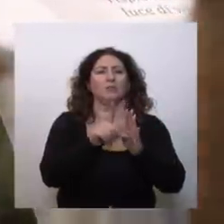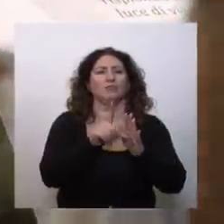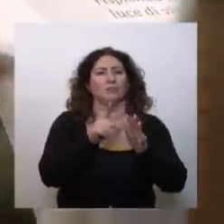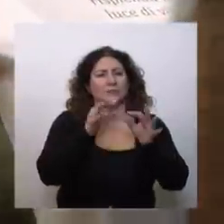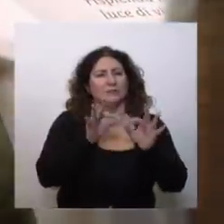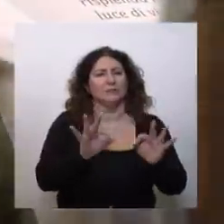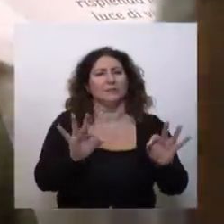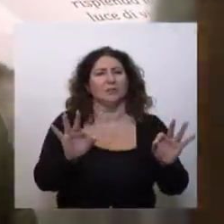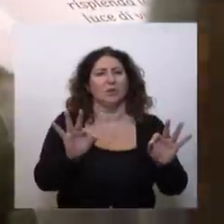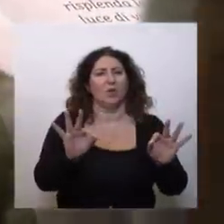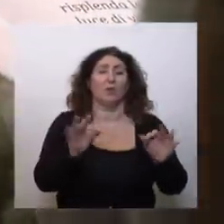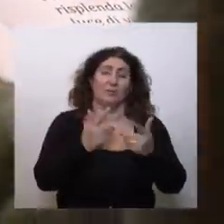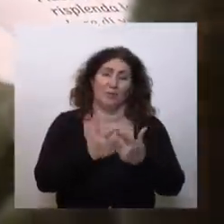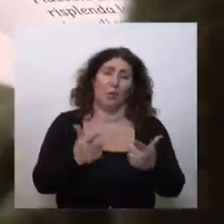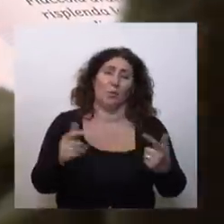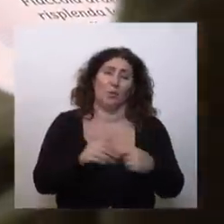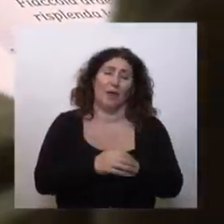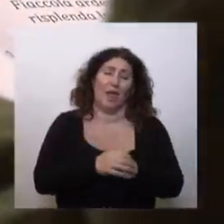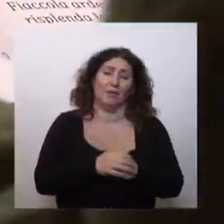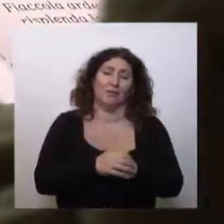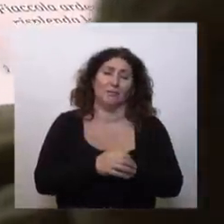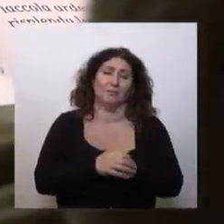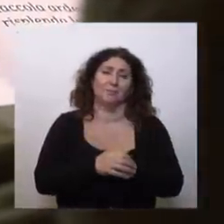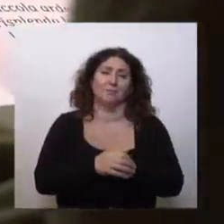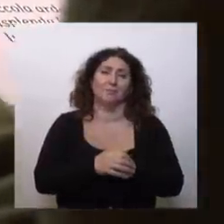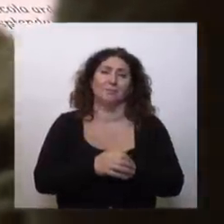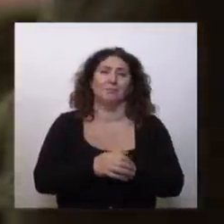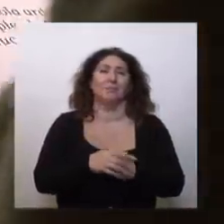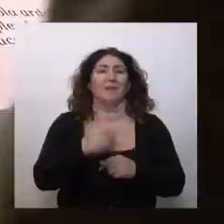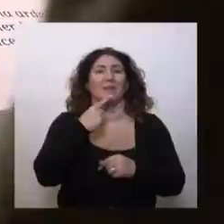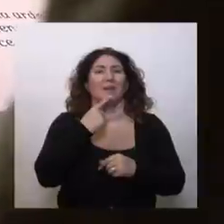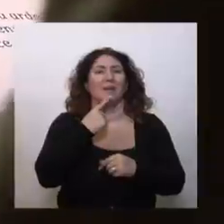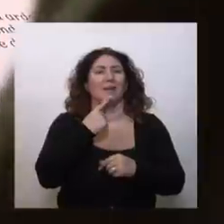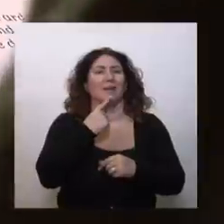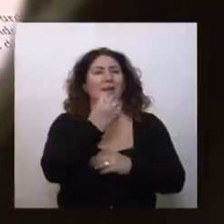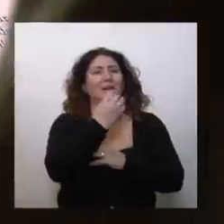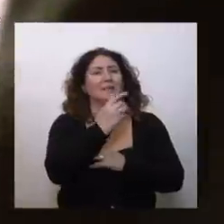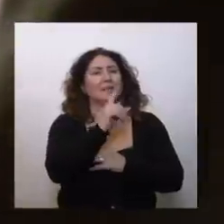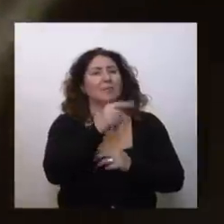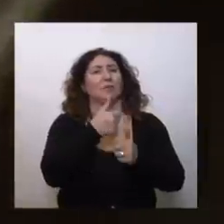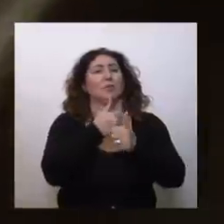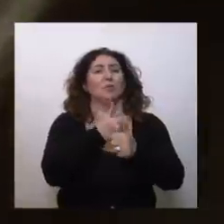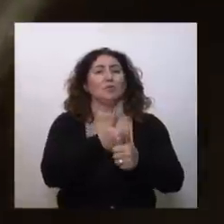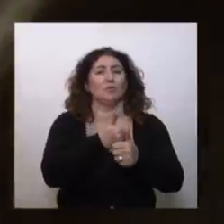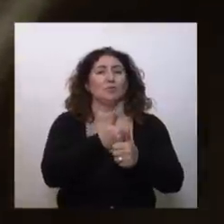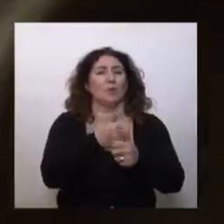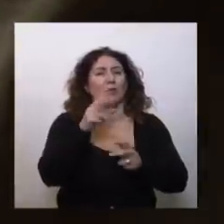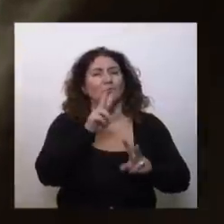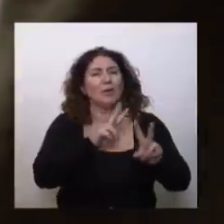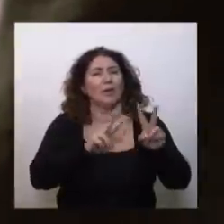ai suoi insegnamenti e lo cerca con tutto il cuore.